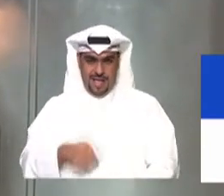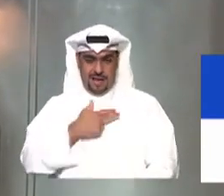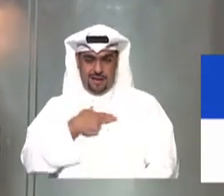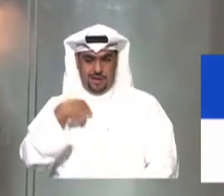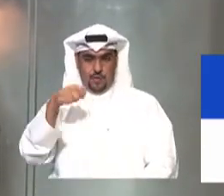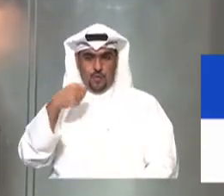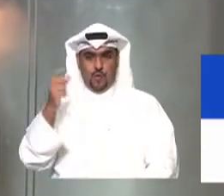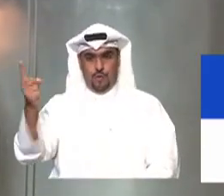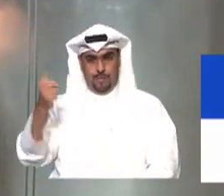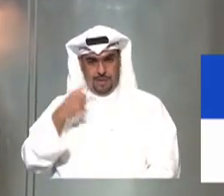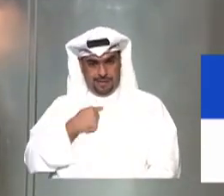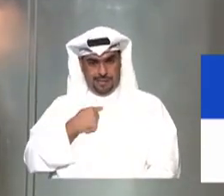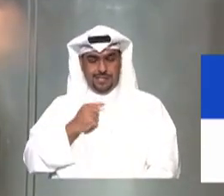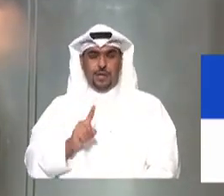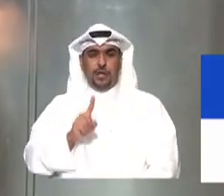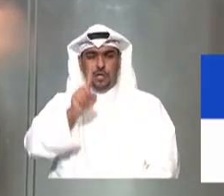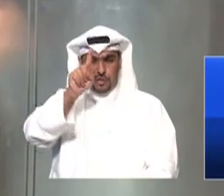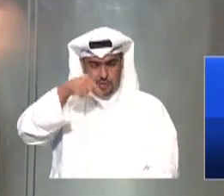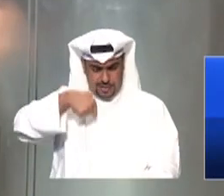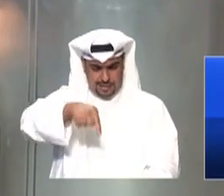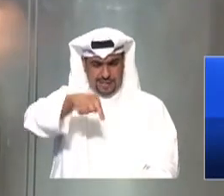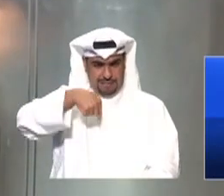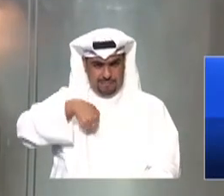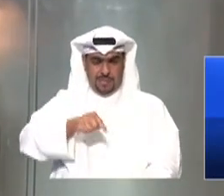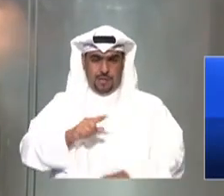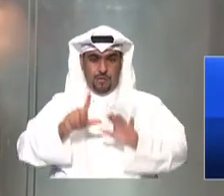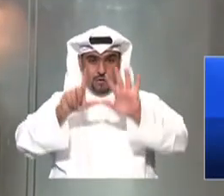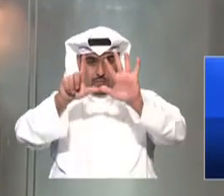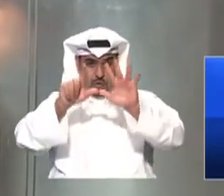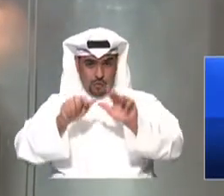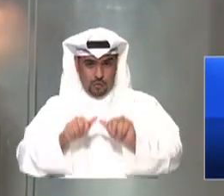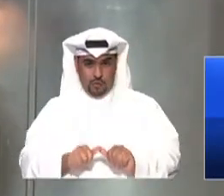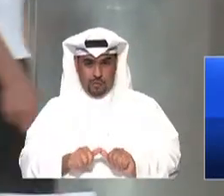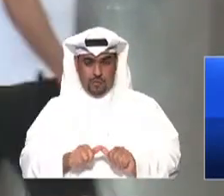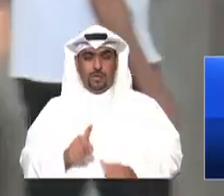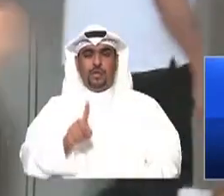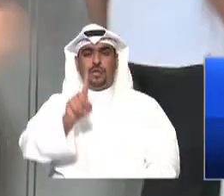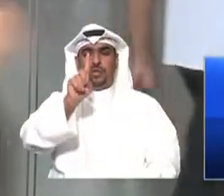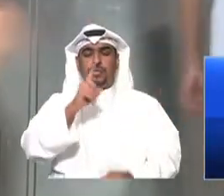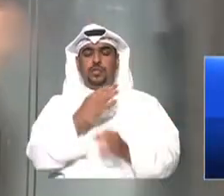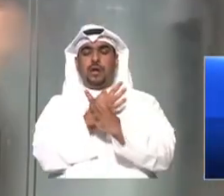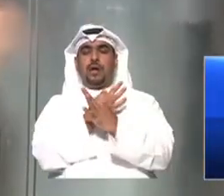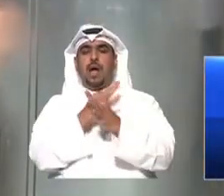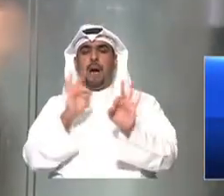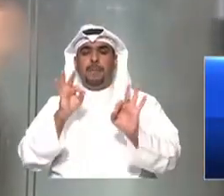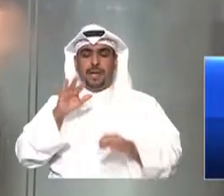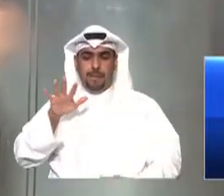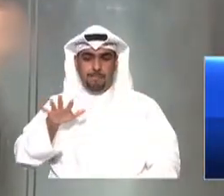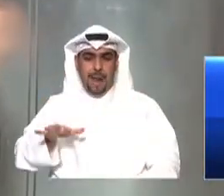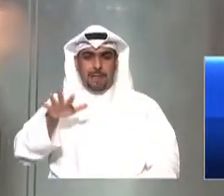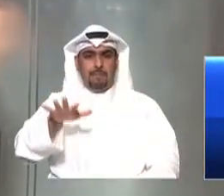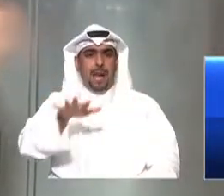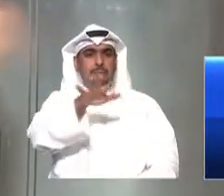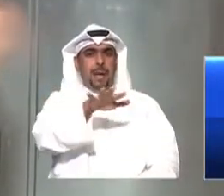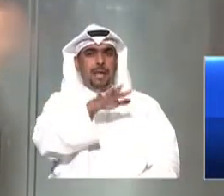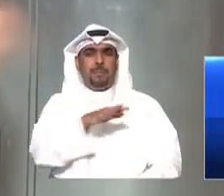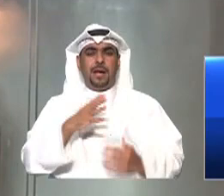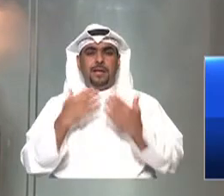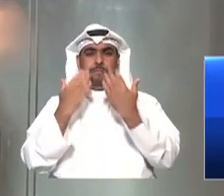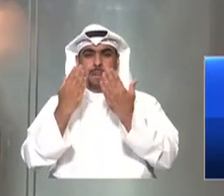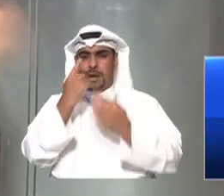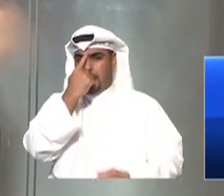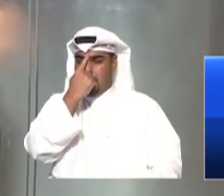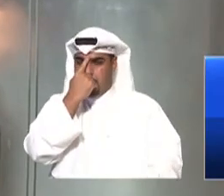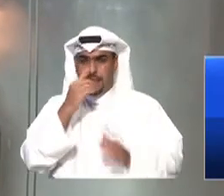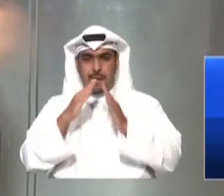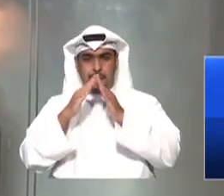الأيام القادمة إن شاء الله بإذن الله إعادة تشغيل لجميع الجهات المسموح بها من قرار مجلس الوزراء على حسب الإجراءات التشغيلية